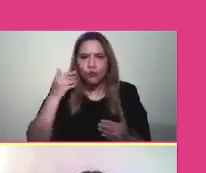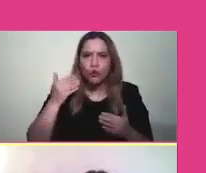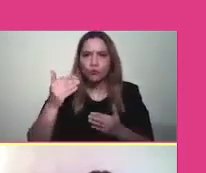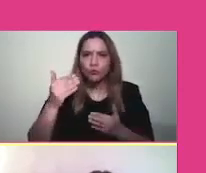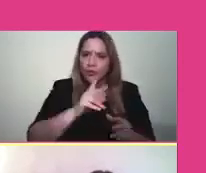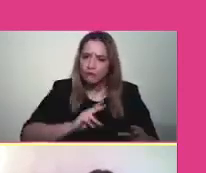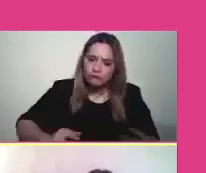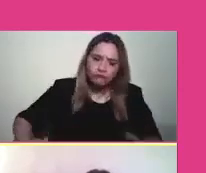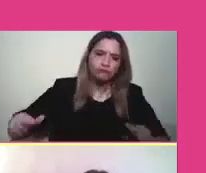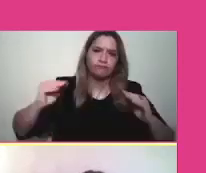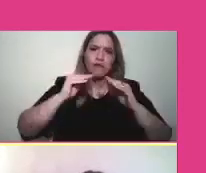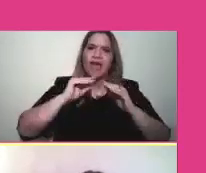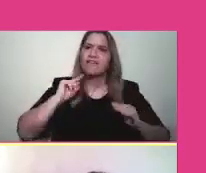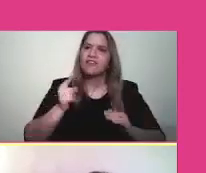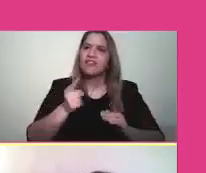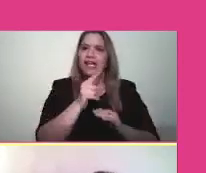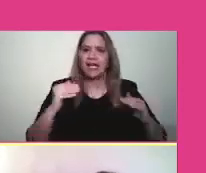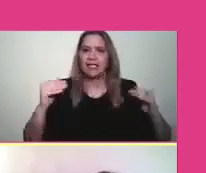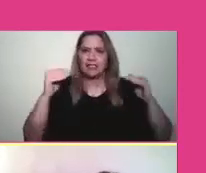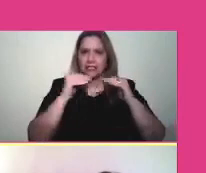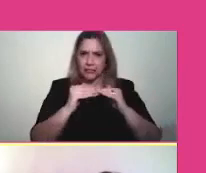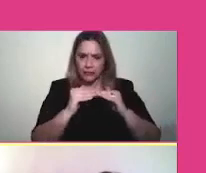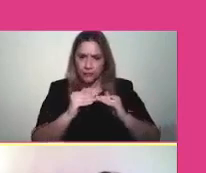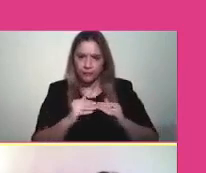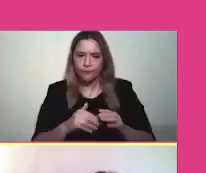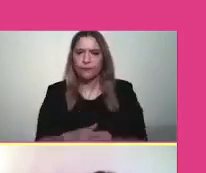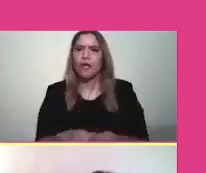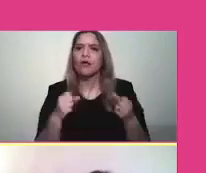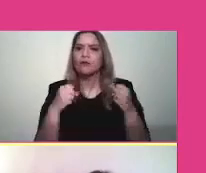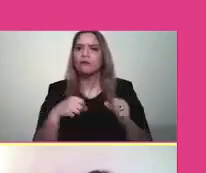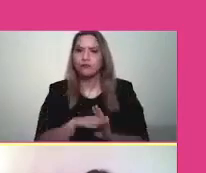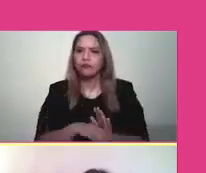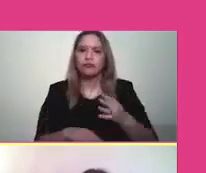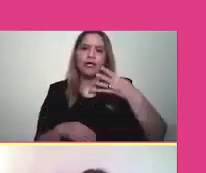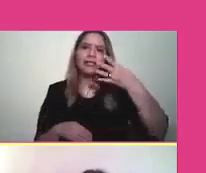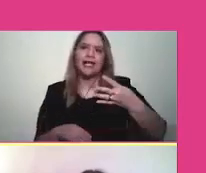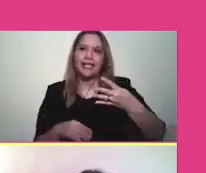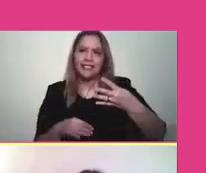όλους. Οι δράσεις του Ιδρύματος αρθρώνονται πάνω σε 4